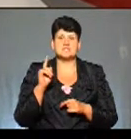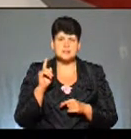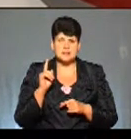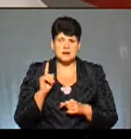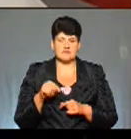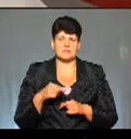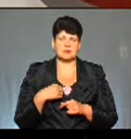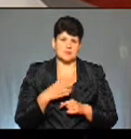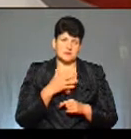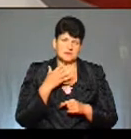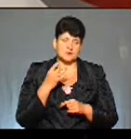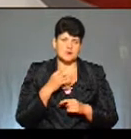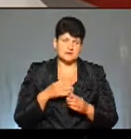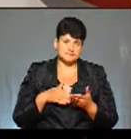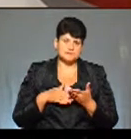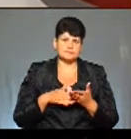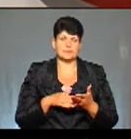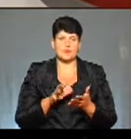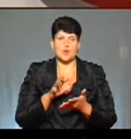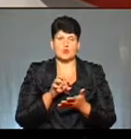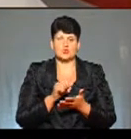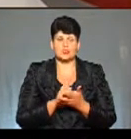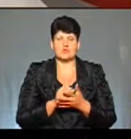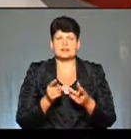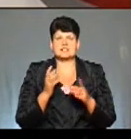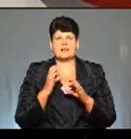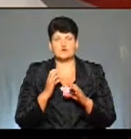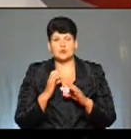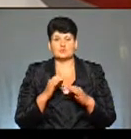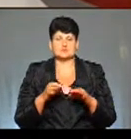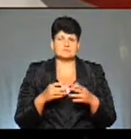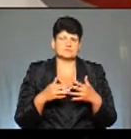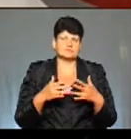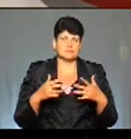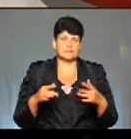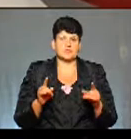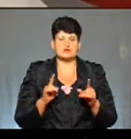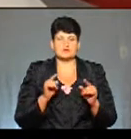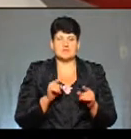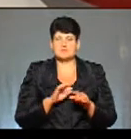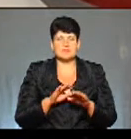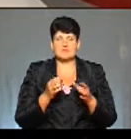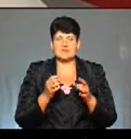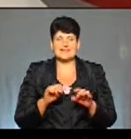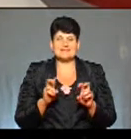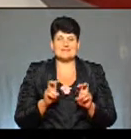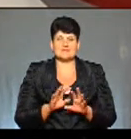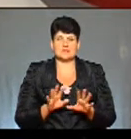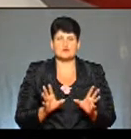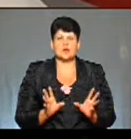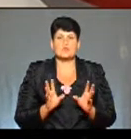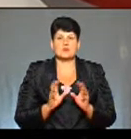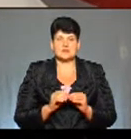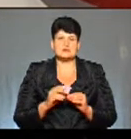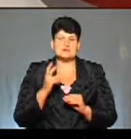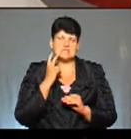раз ми підключалися, допомагали, як орендувати там якийсь автобус, транспорт і так далі, щоб просто не сидіти, вони об'єднуються, вони завжди,